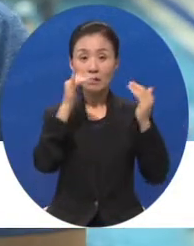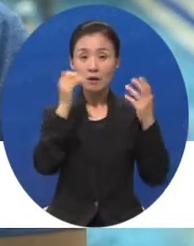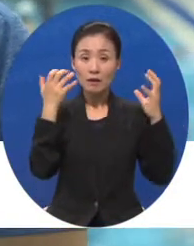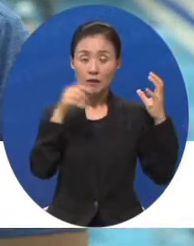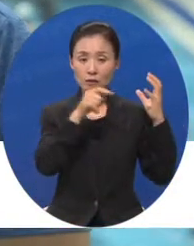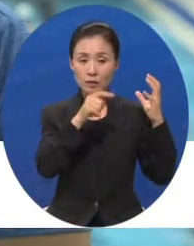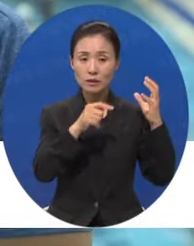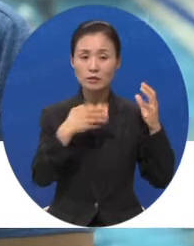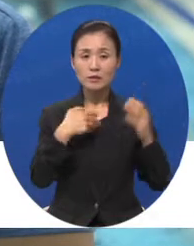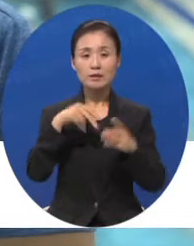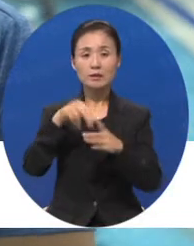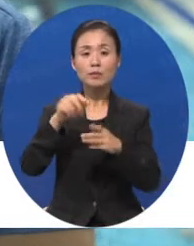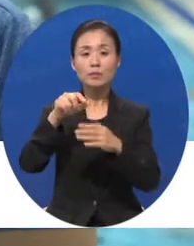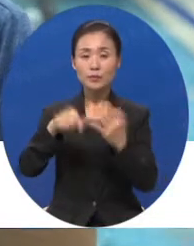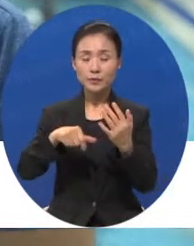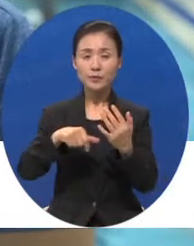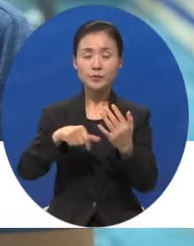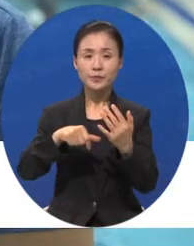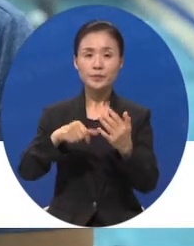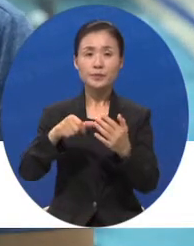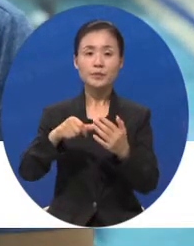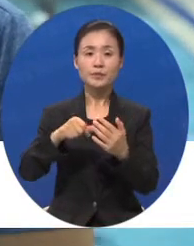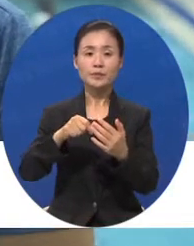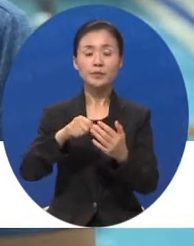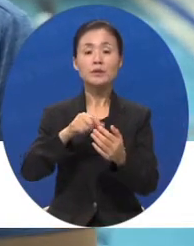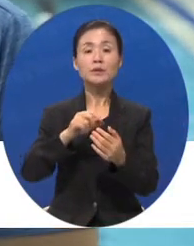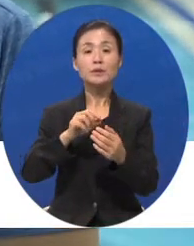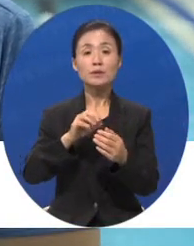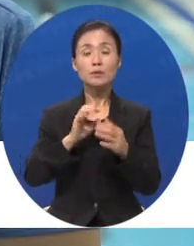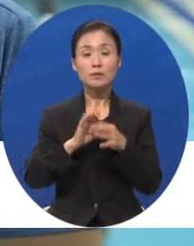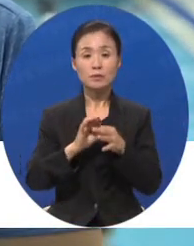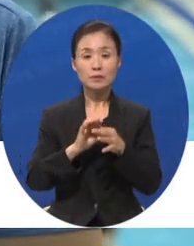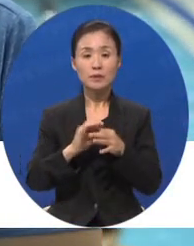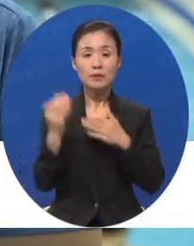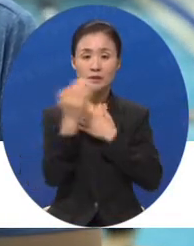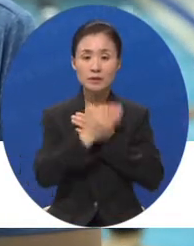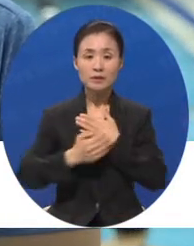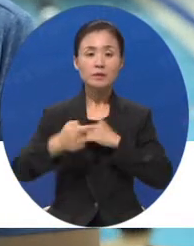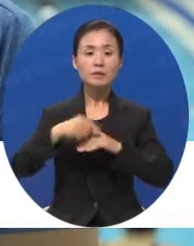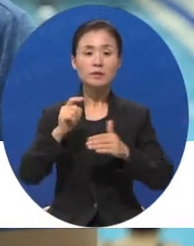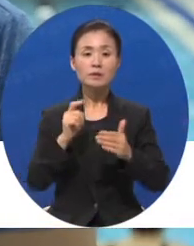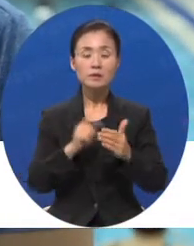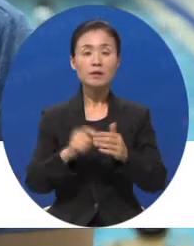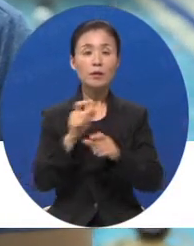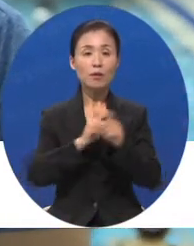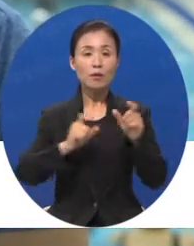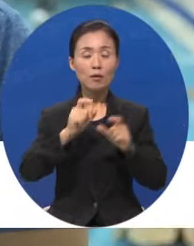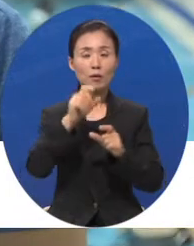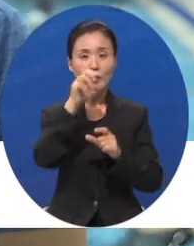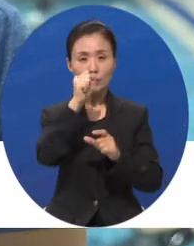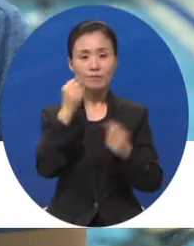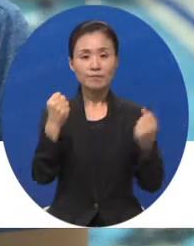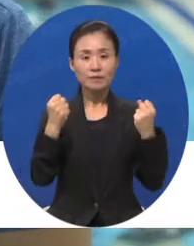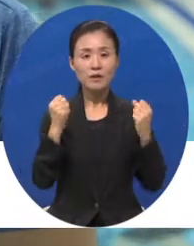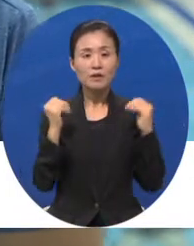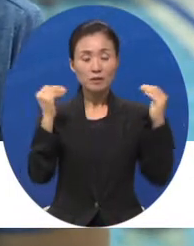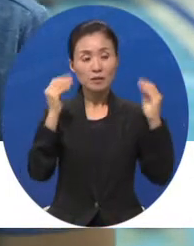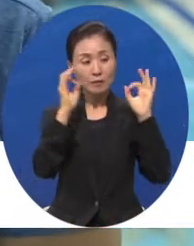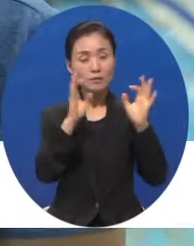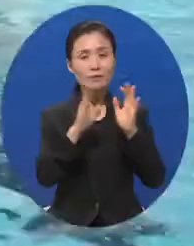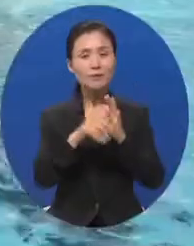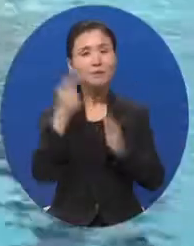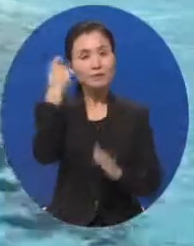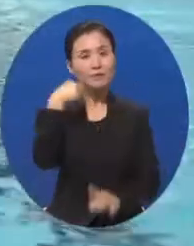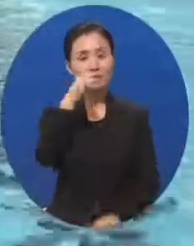저희 센터 프로그램을 이용하면서 신체적으로나 심리적으로 조금 더 나은 성장을 할 때 보람을 느끼고 있습니다.